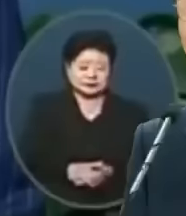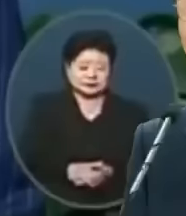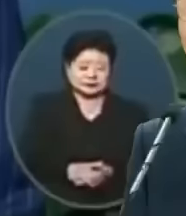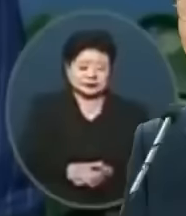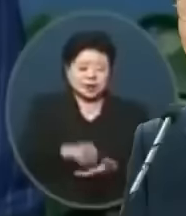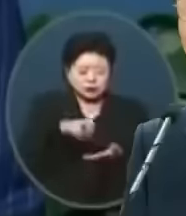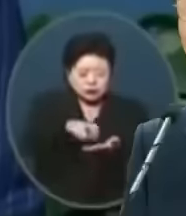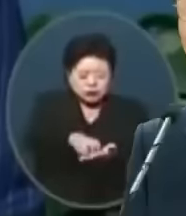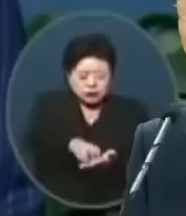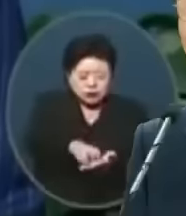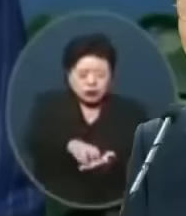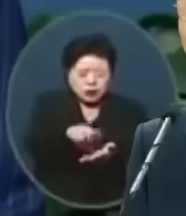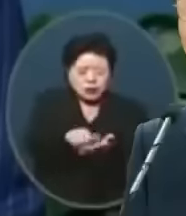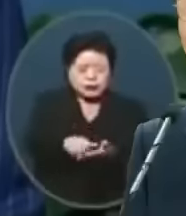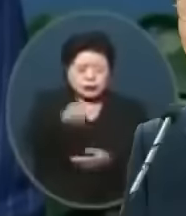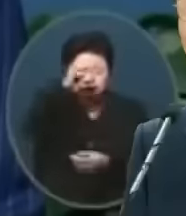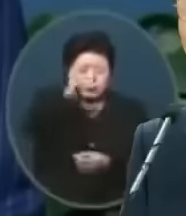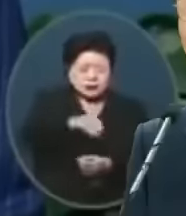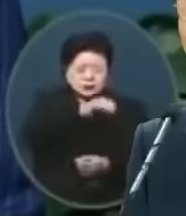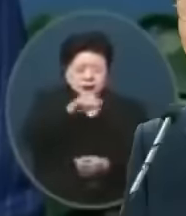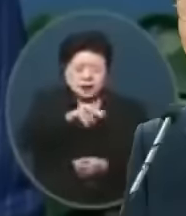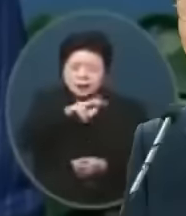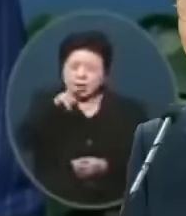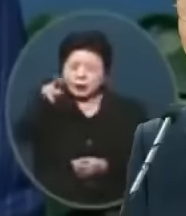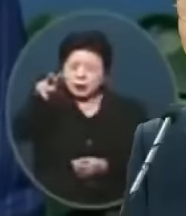꿇고 엎드려 십자가를 바라보십시오.